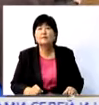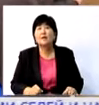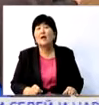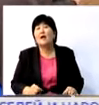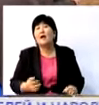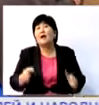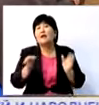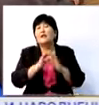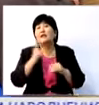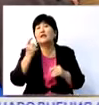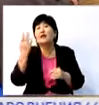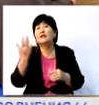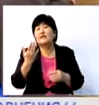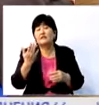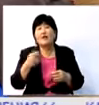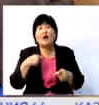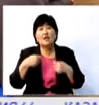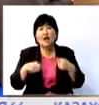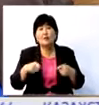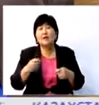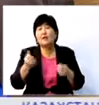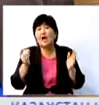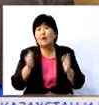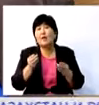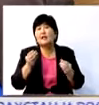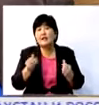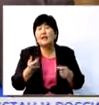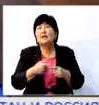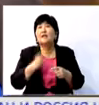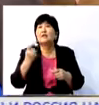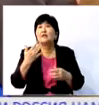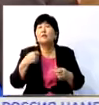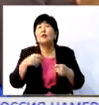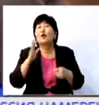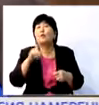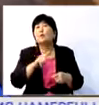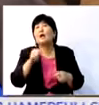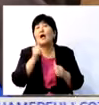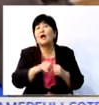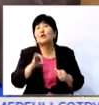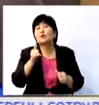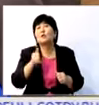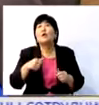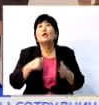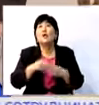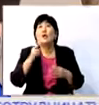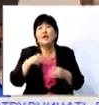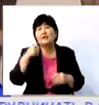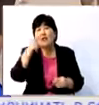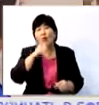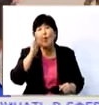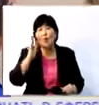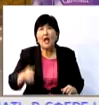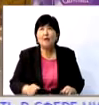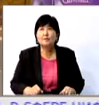Цель сельскохозяйственных ярмарок – стабилизация цен. Сельскохозяйственные ярмарки будут проходить каждую субботу до конца года. Айгерим